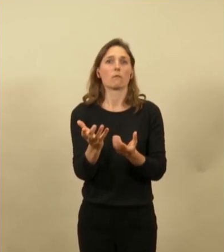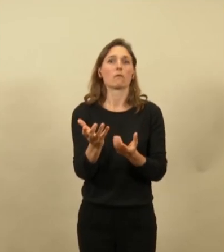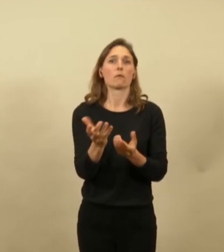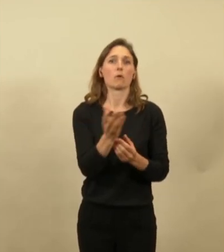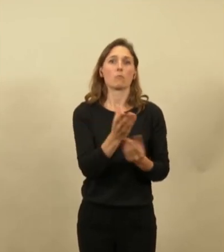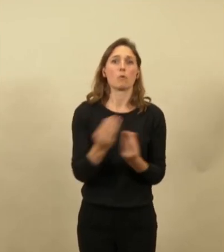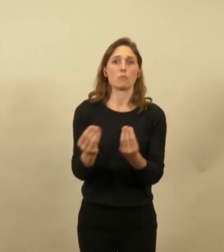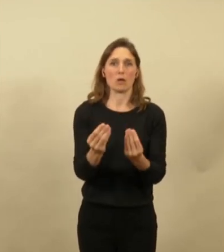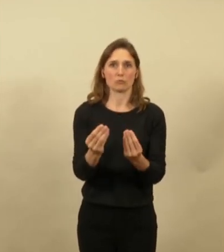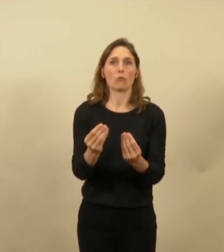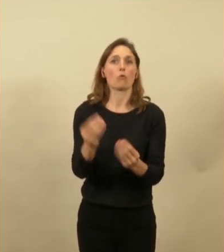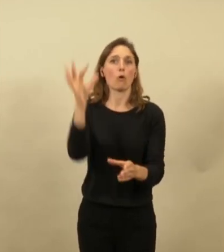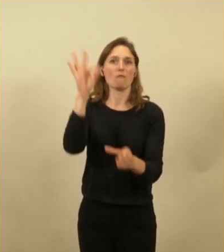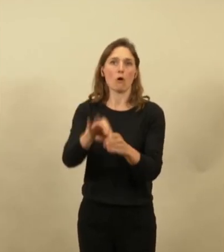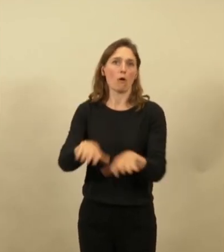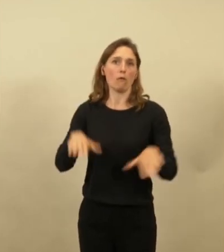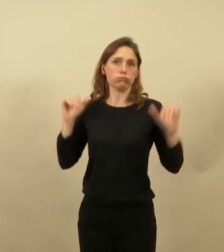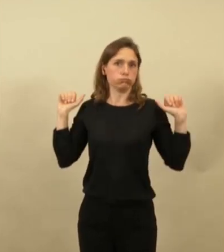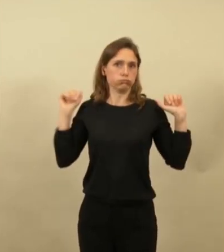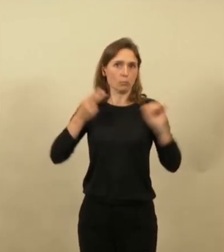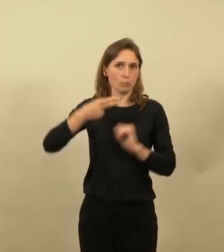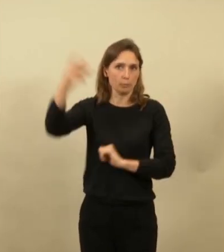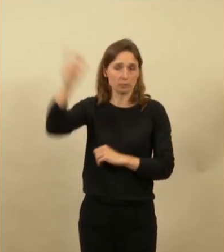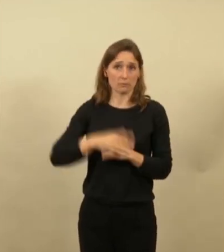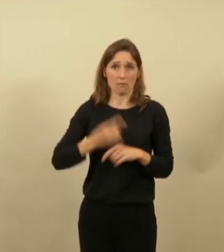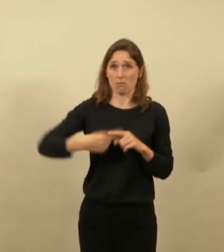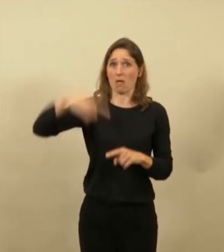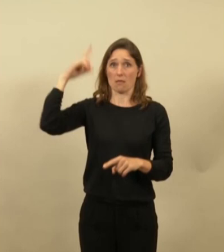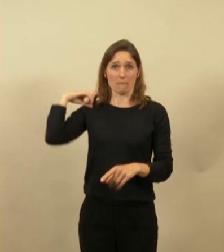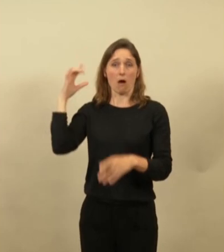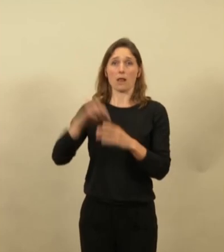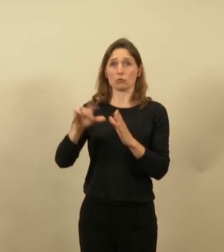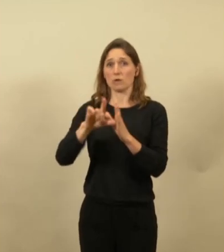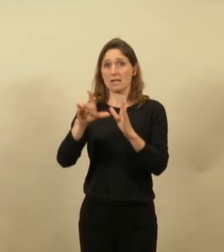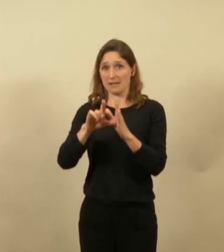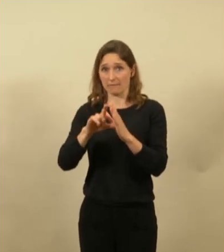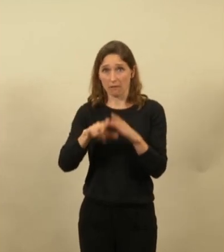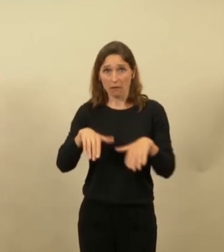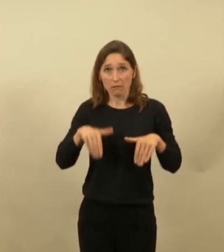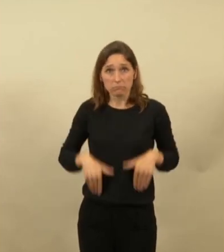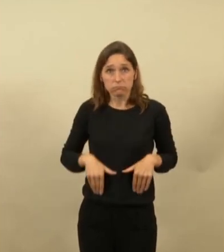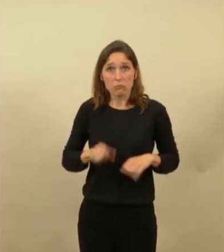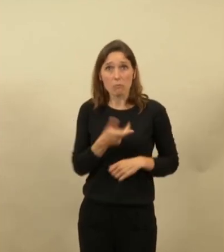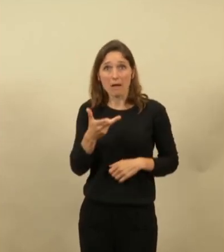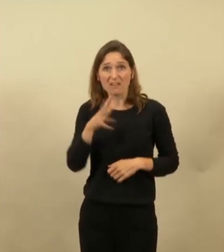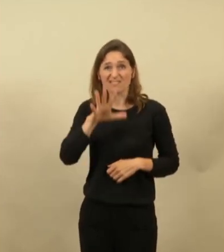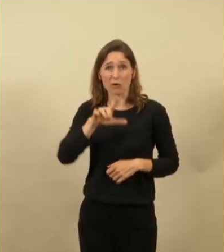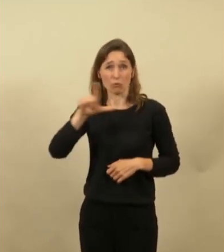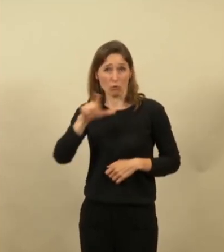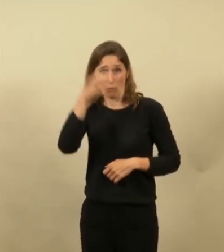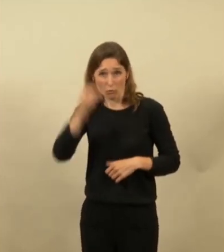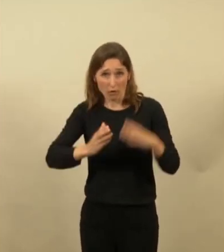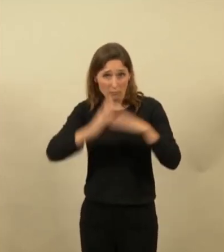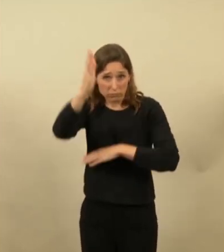aux dernières élections législatives l'abstention donc était donc de plus de 52%. lors des élections municipales l'abstention était